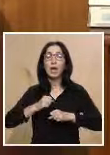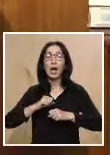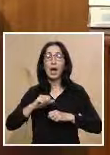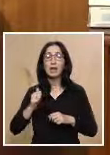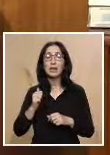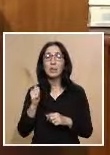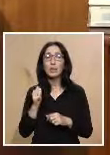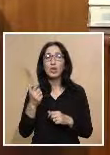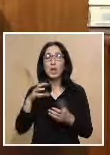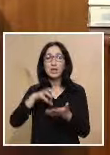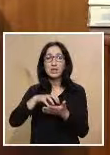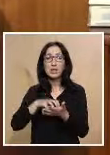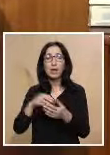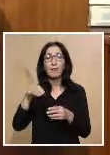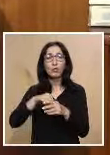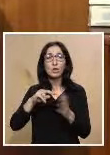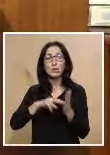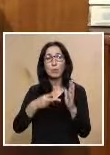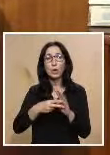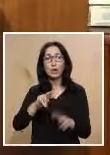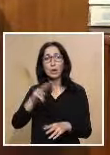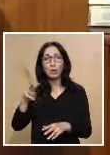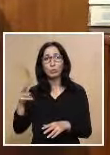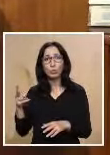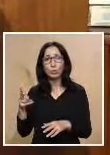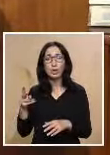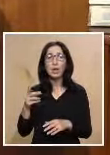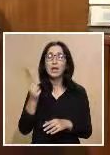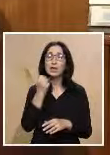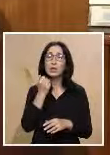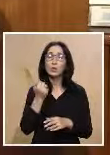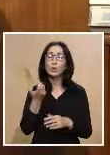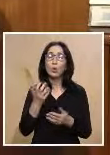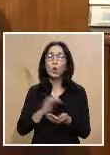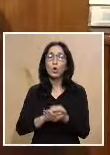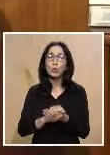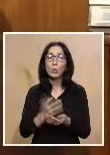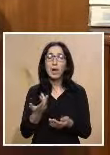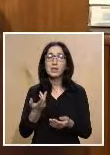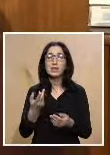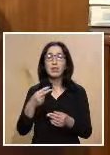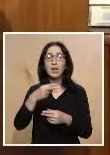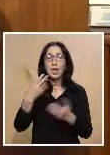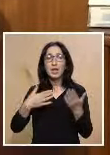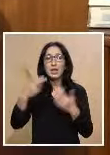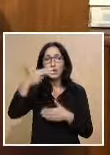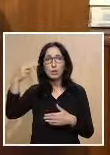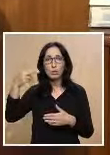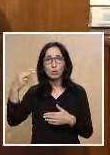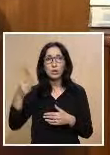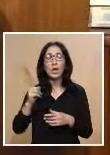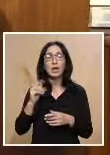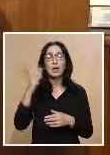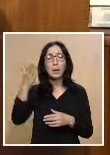състав участват в проекти към други селскостопански институти от системата на академията,